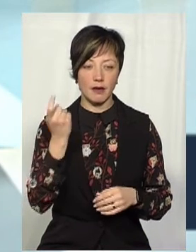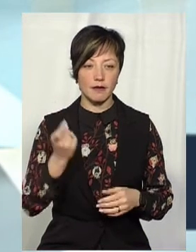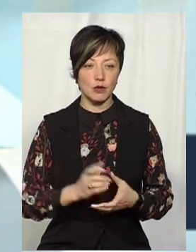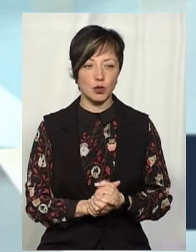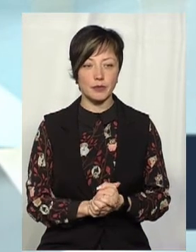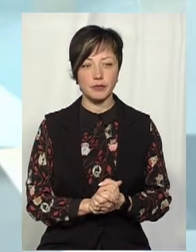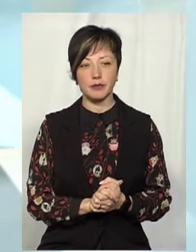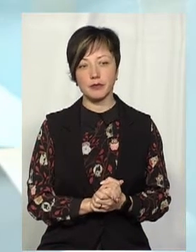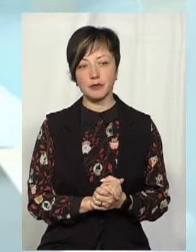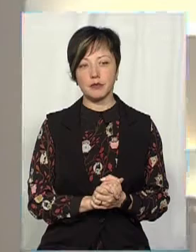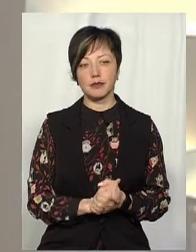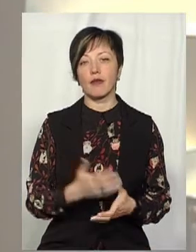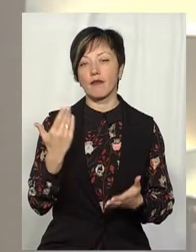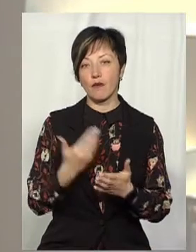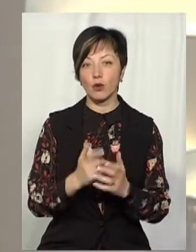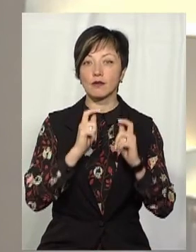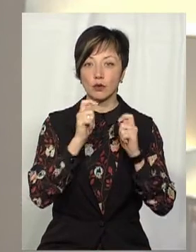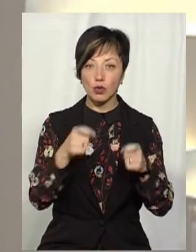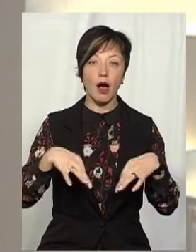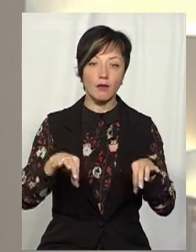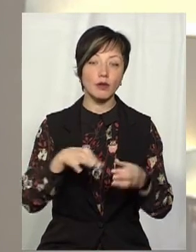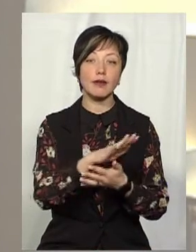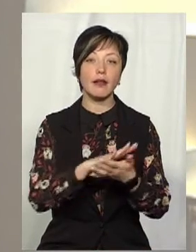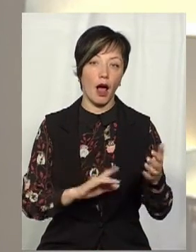Харківської. От вручили їм автівки, що далі?